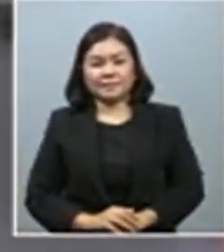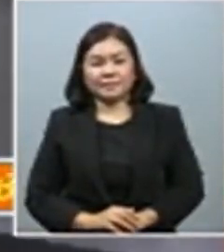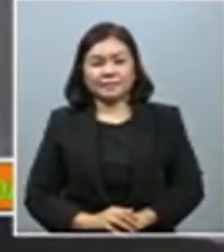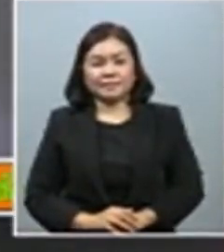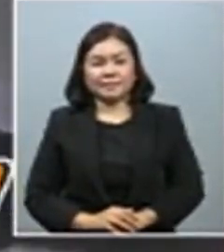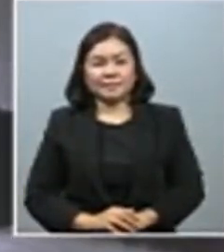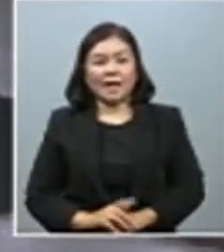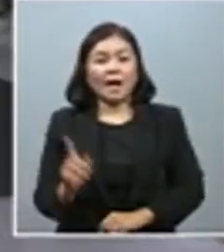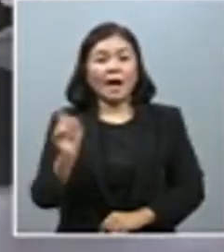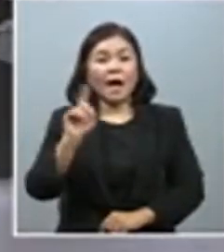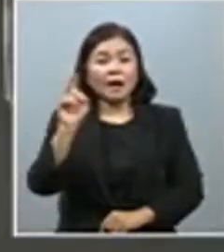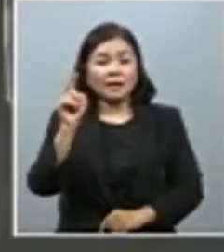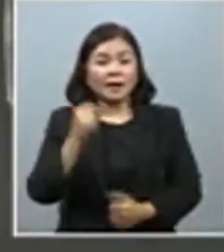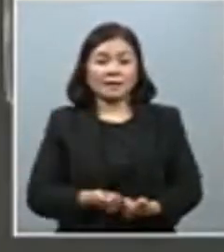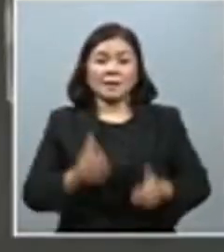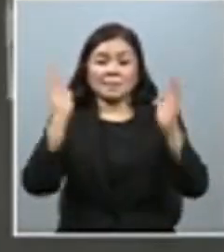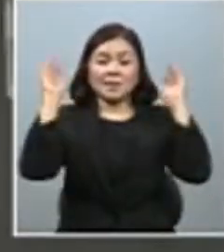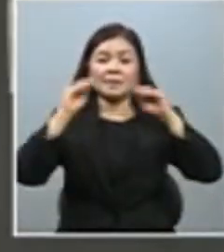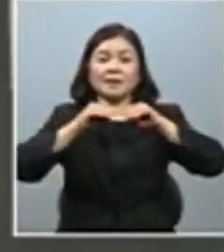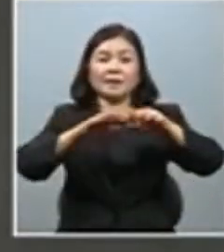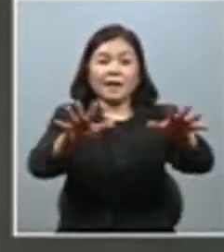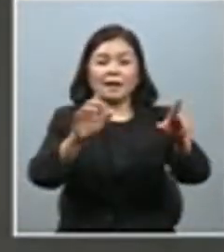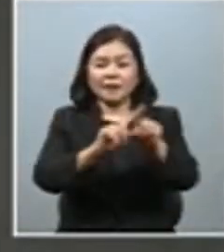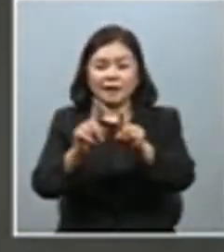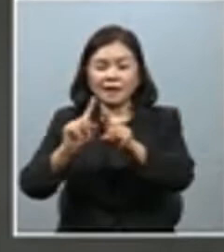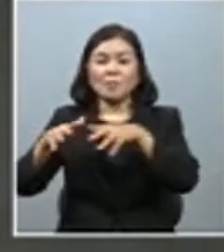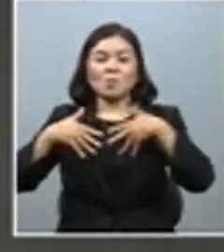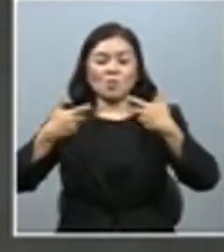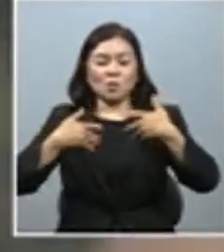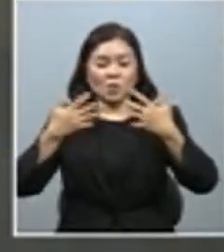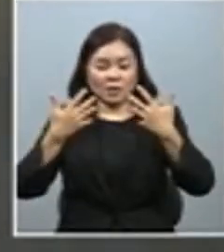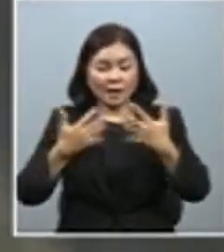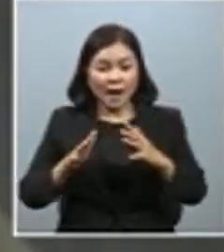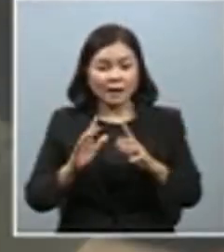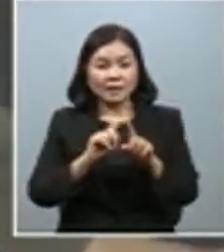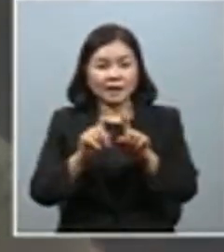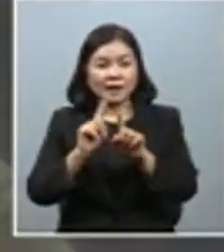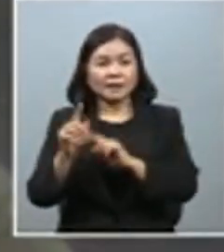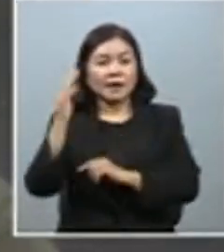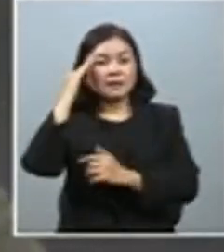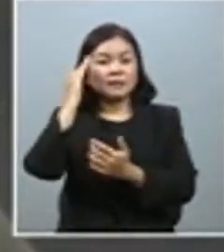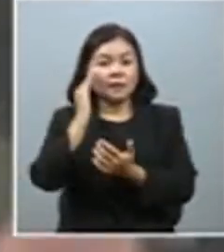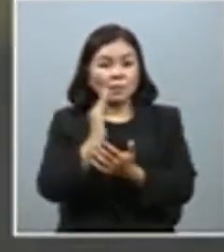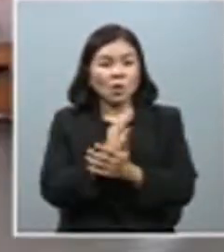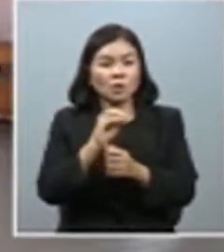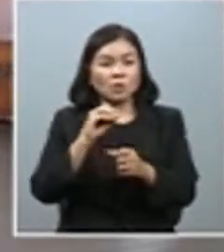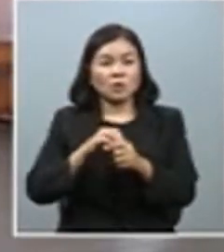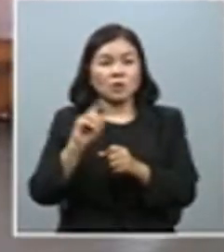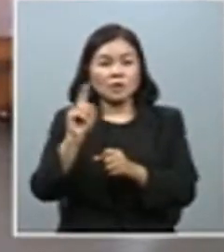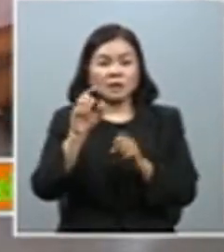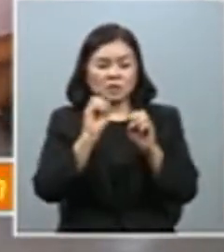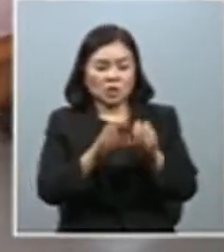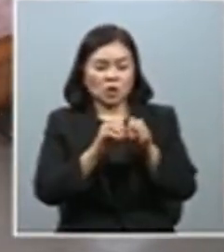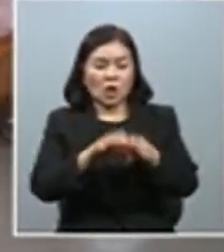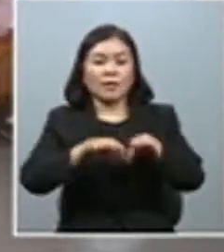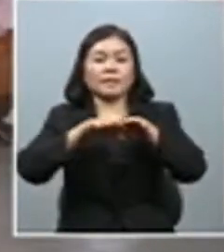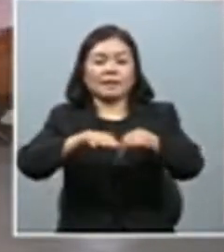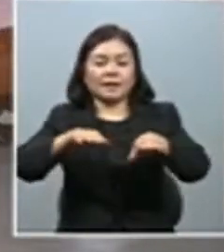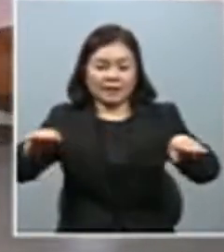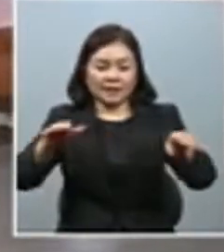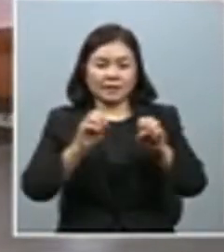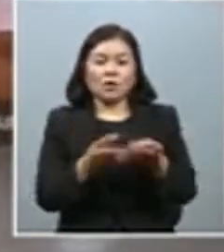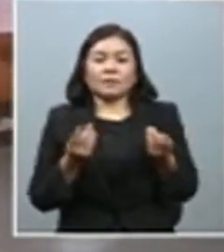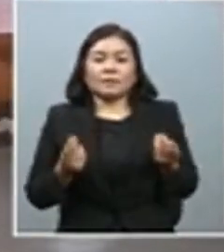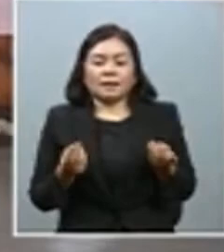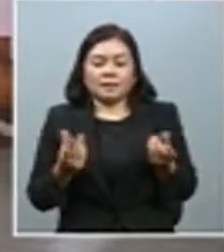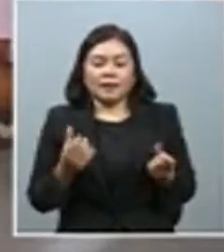รายการอื่นเขาก็ออกอากาศแบบมีสาระไปแล้วหมู่เบนตำรวจสภ.มโนบรมสอนเด็กเต้นงานนี้ดียังไง